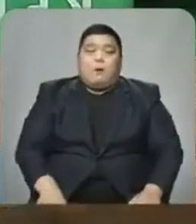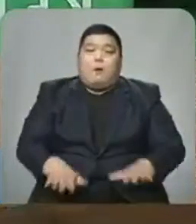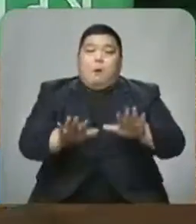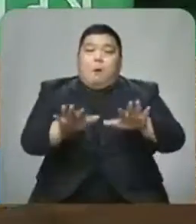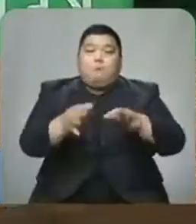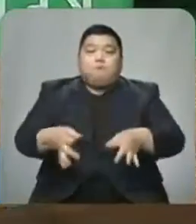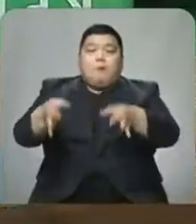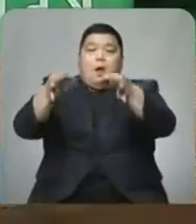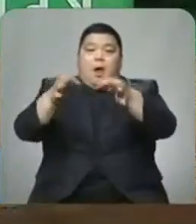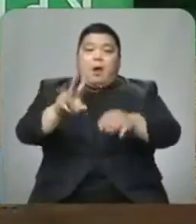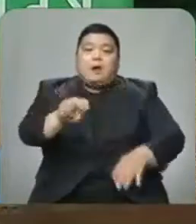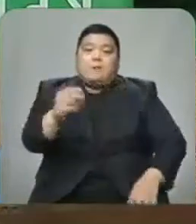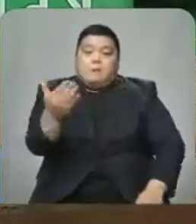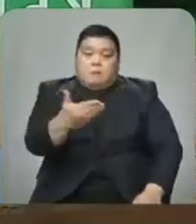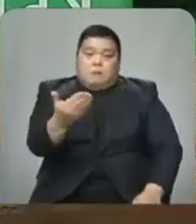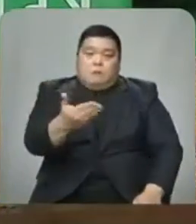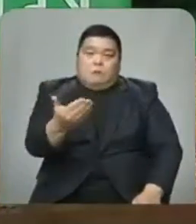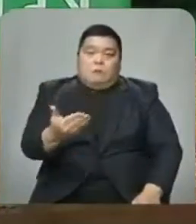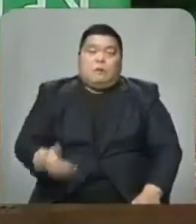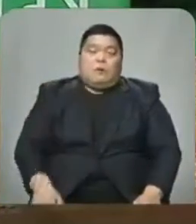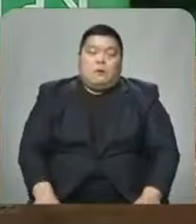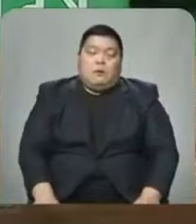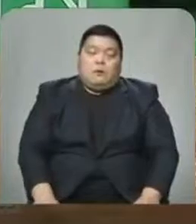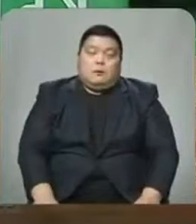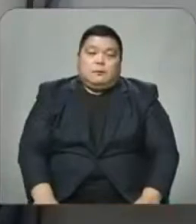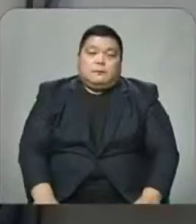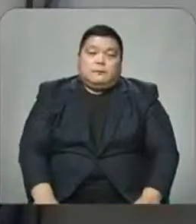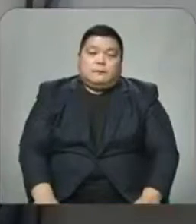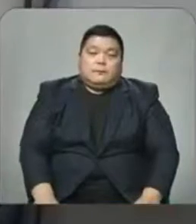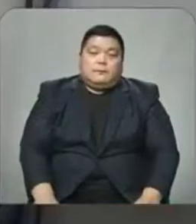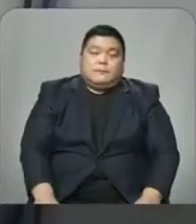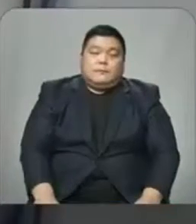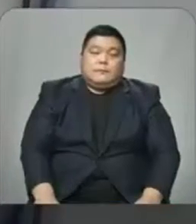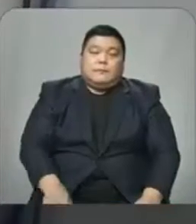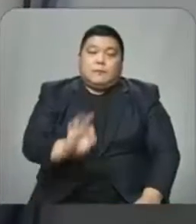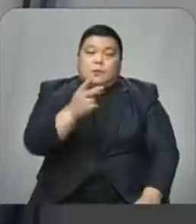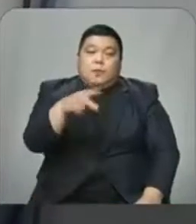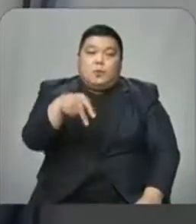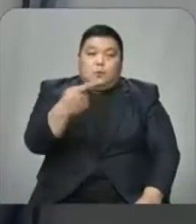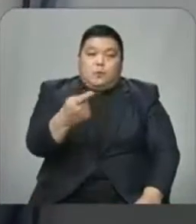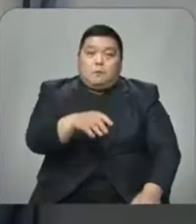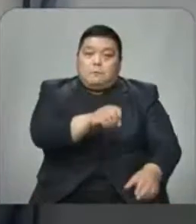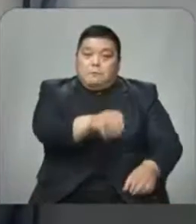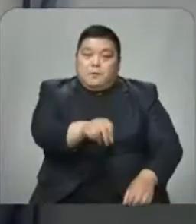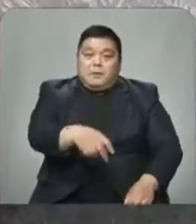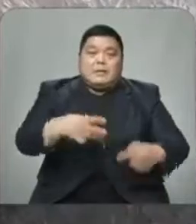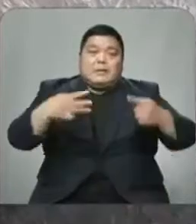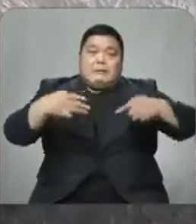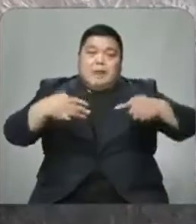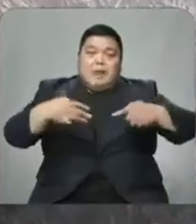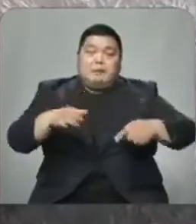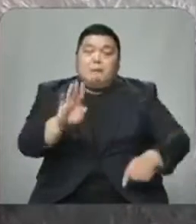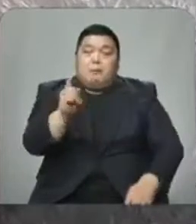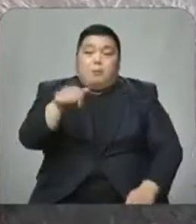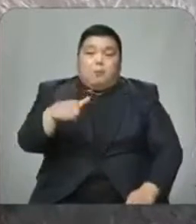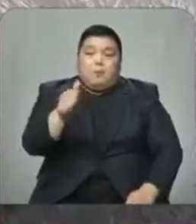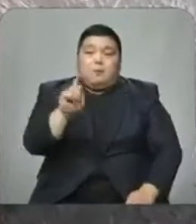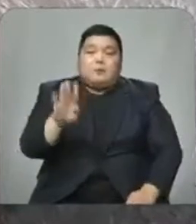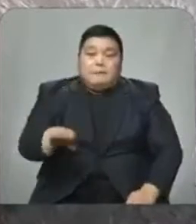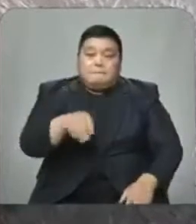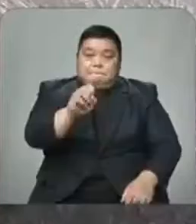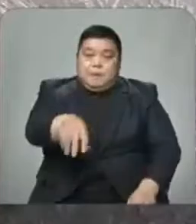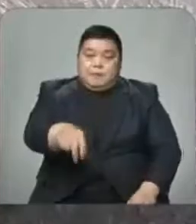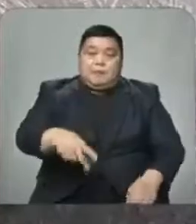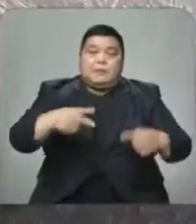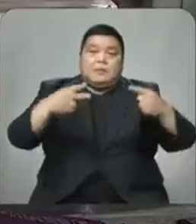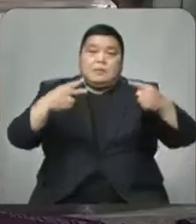가격은 올해는 29,000원 수준까지 폭등했습니다. 요소 비료는 지난해에 비해 3배 가까이, 복합 비료는